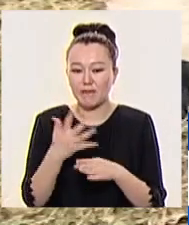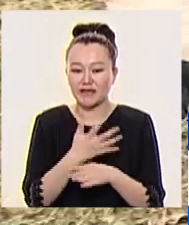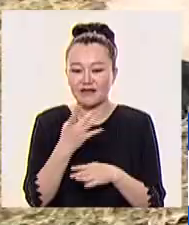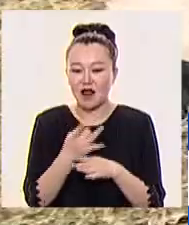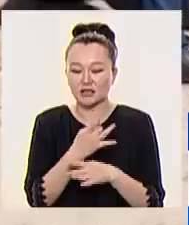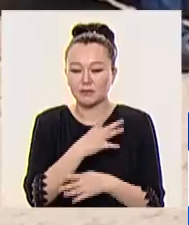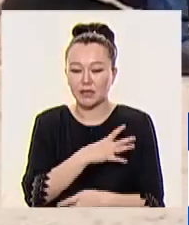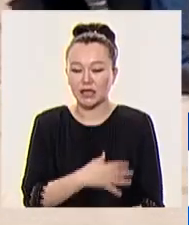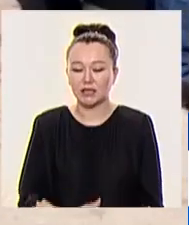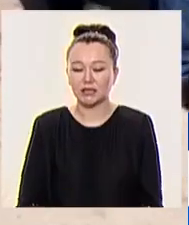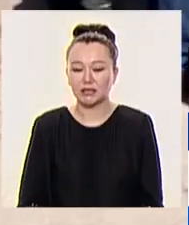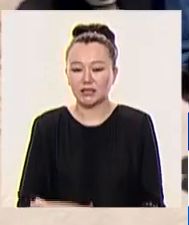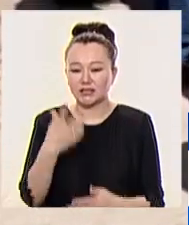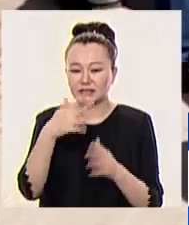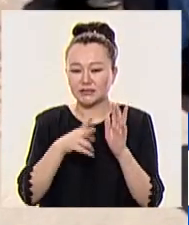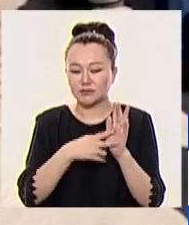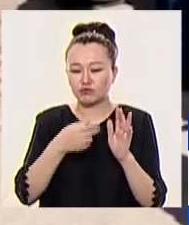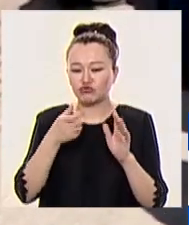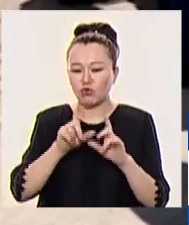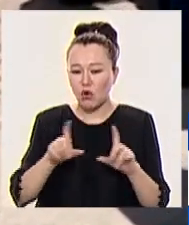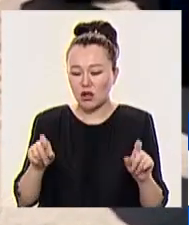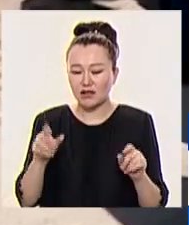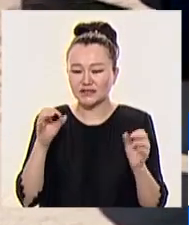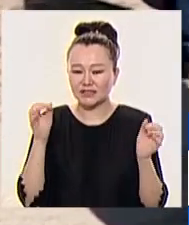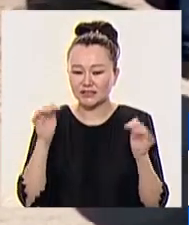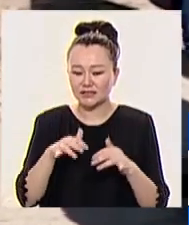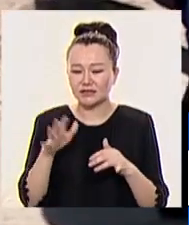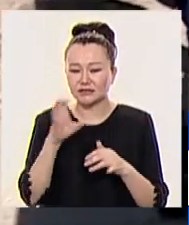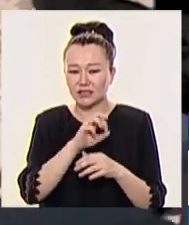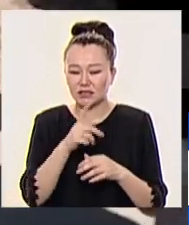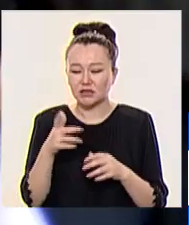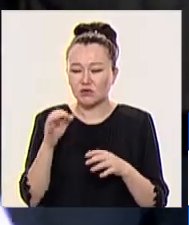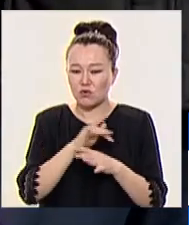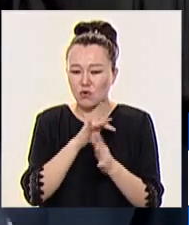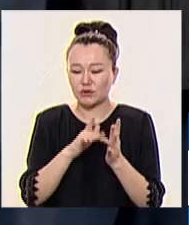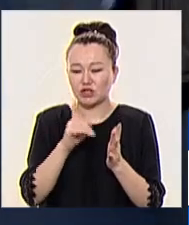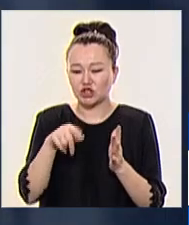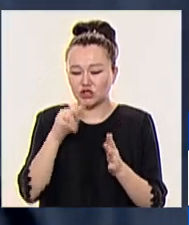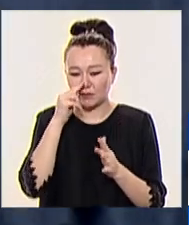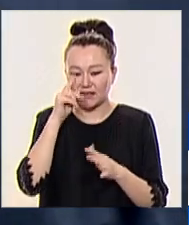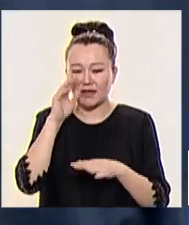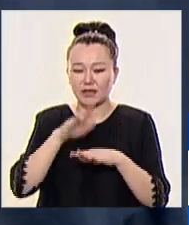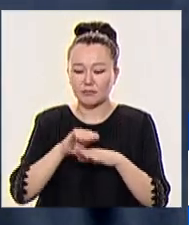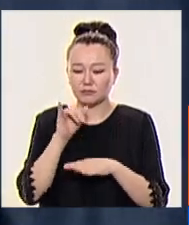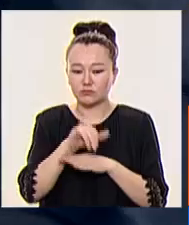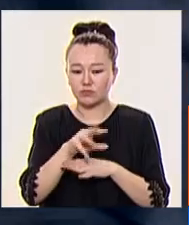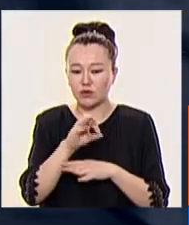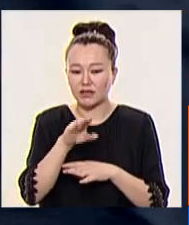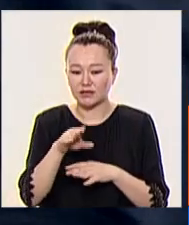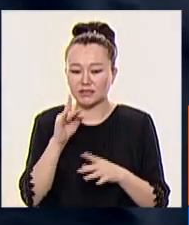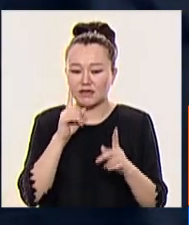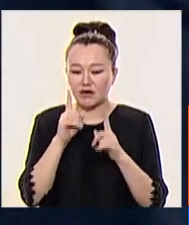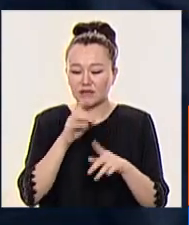раз. В 37-й школе съехались все структуры города, в их числе и аким Шымкента. Мурат Айтенов провел совещание